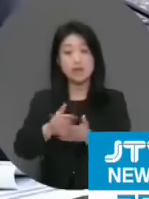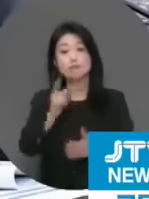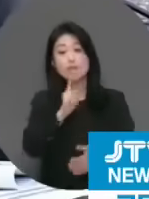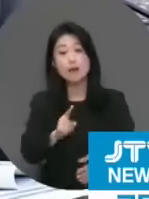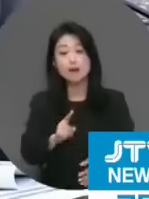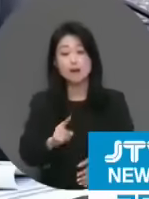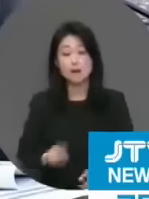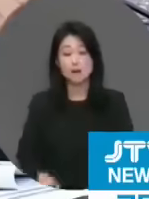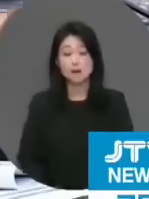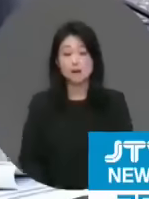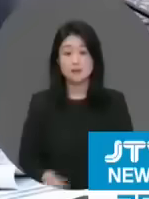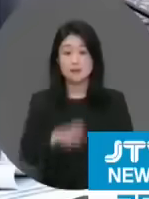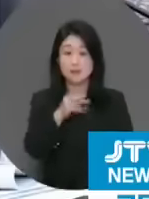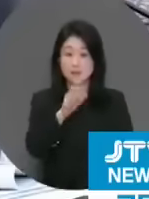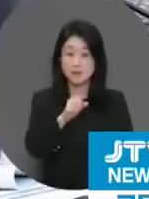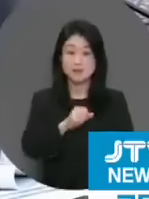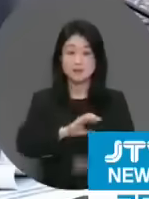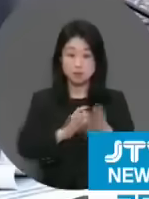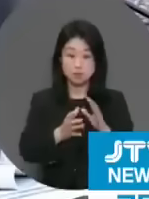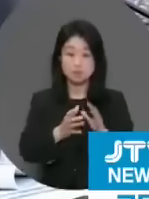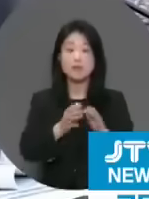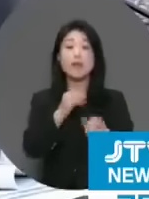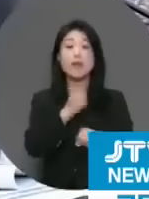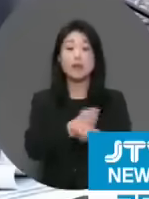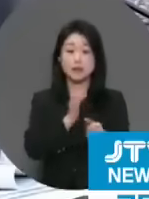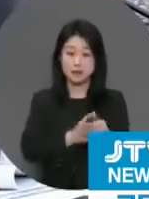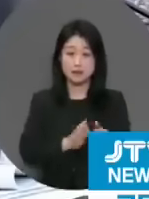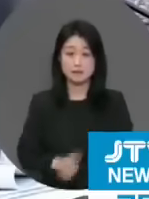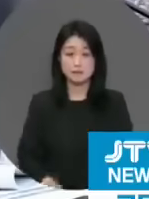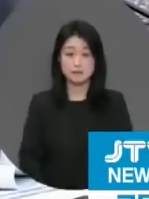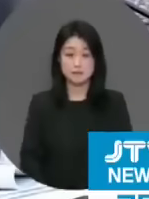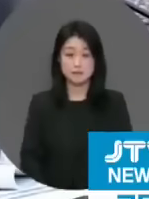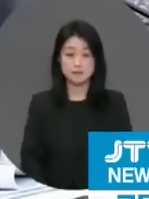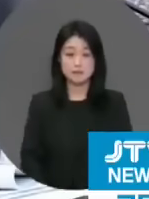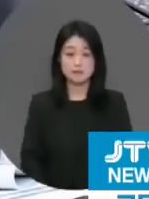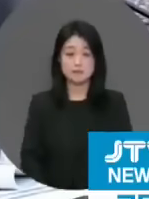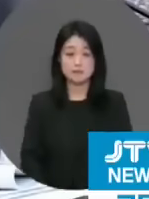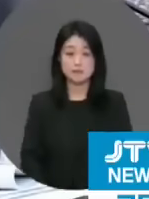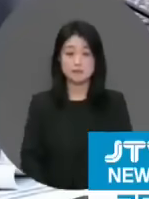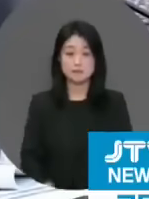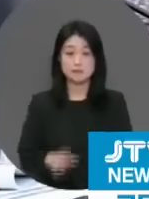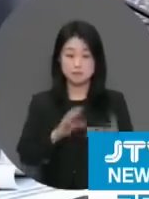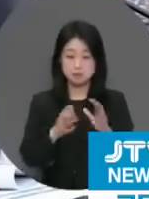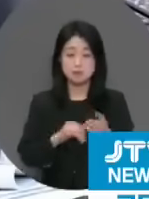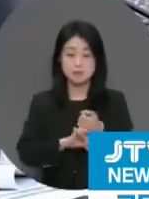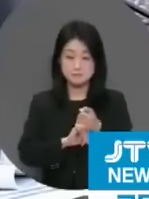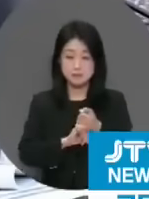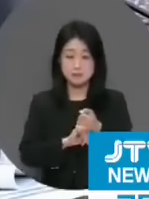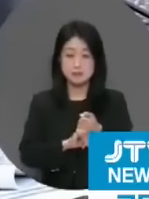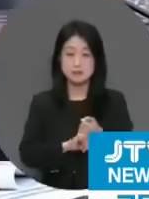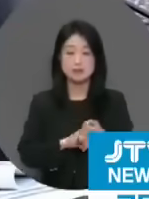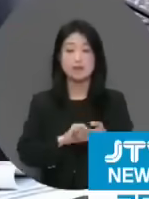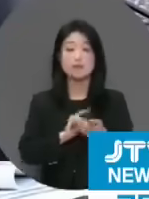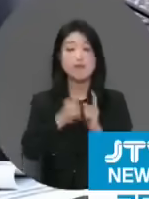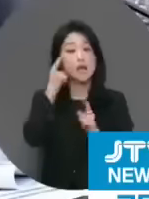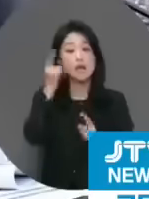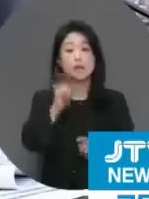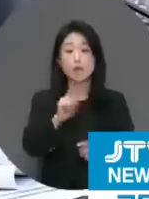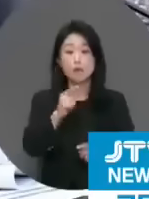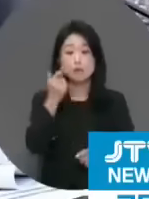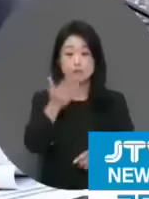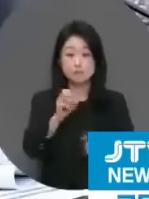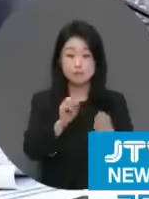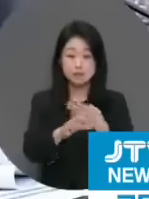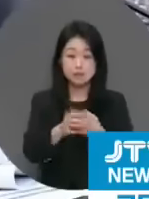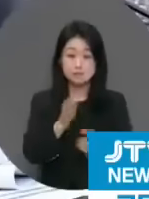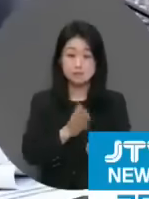됩니까? KBS에서 논의해야 될 내용이에요. 네, 저희도 계속 논의하겠습니다. 뭘 논의한다는 거예요? 제가 지금 질문한 것을